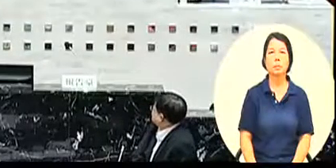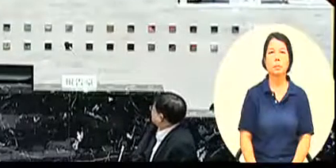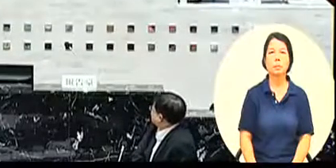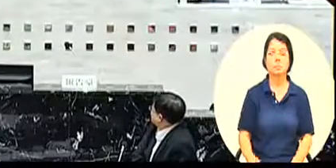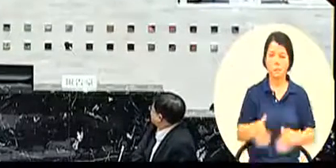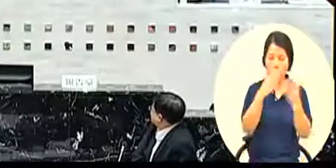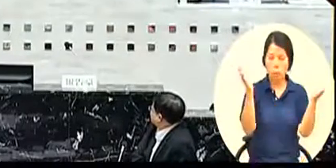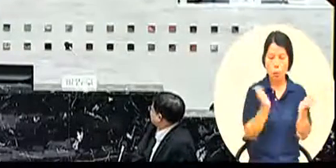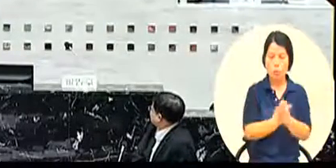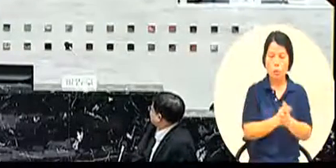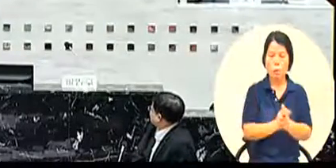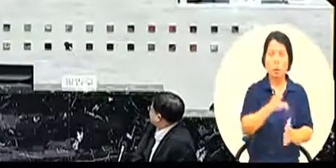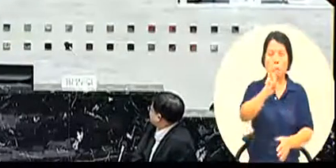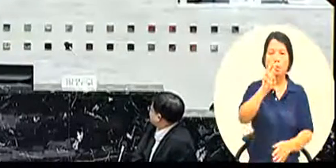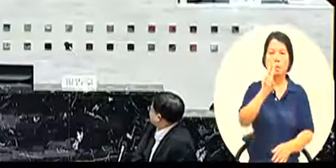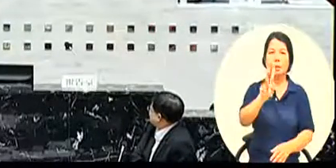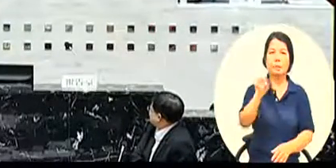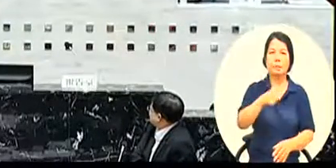都敲过了啦，